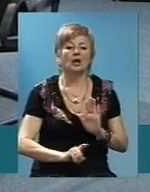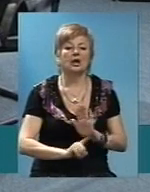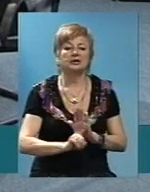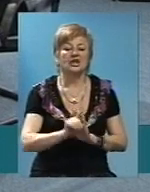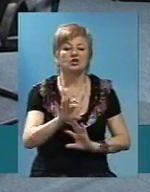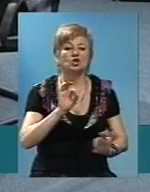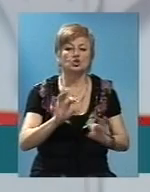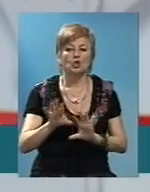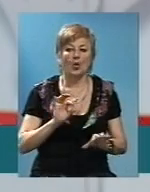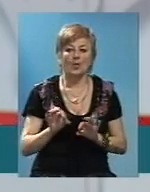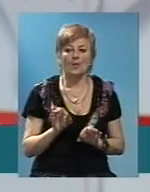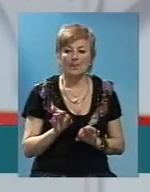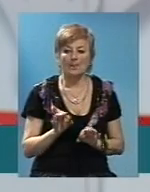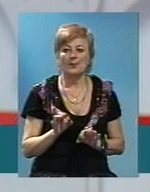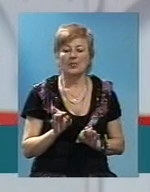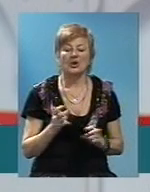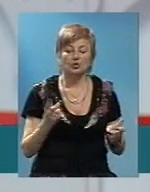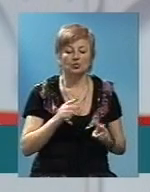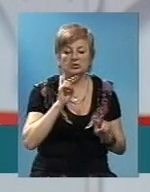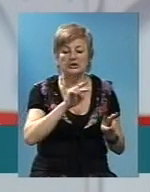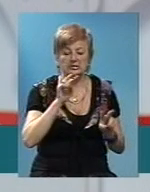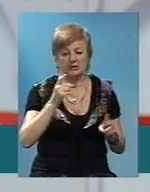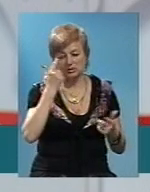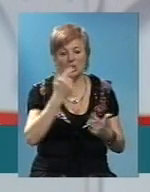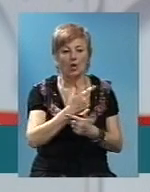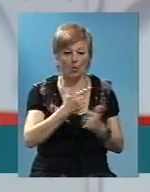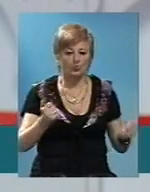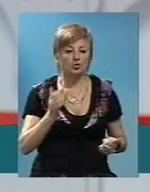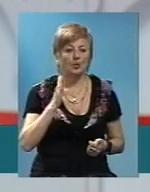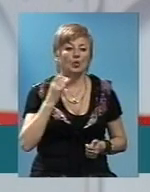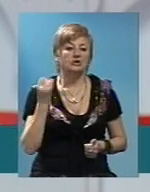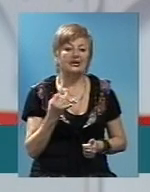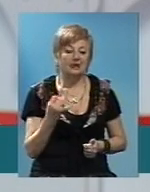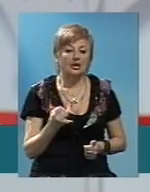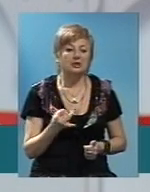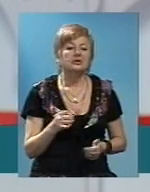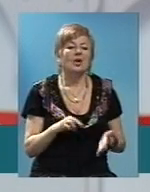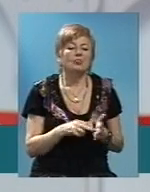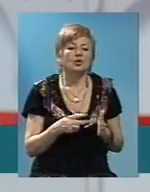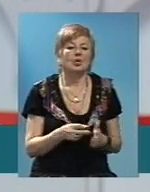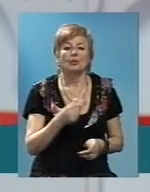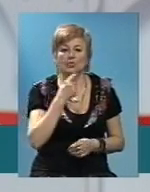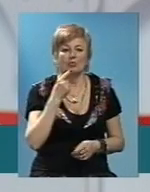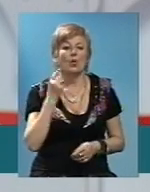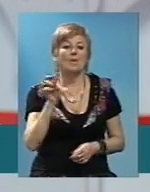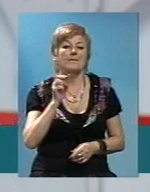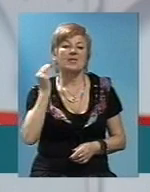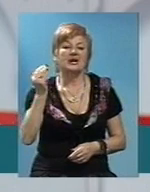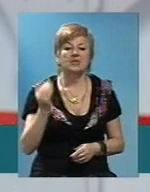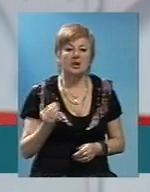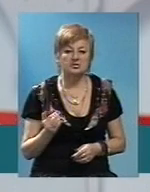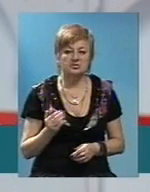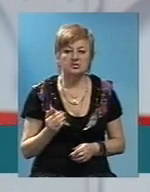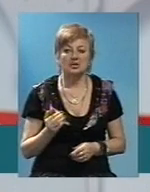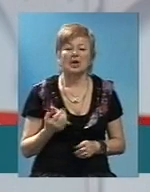набір. Я раджу стежити за оголошеннями. Це також буде дуже корисний проект. Є проект «Активні громадяни Бердянської ради». Є